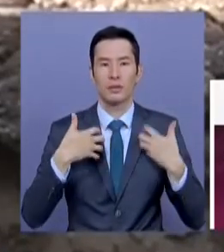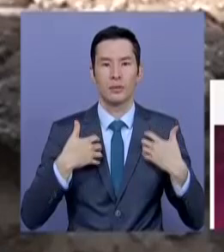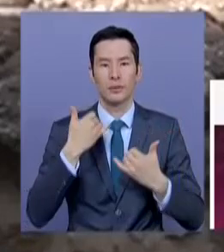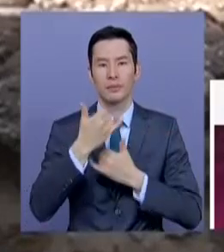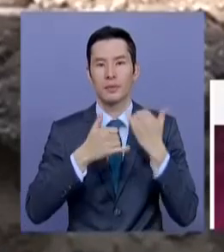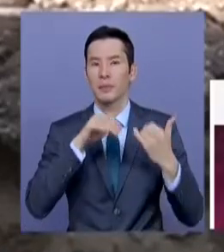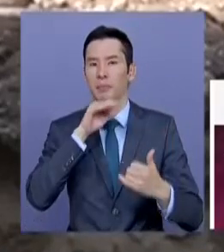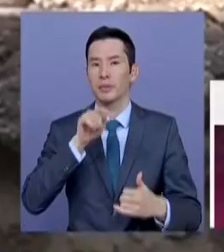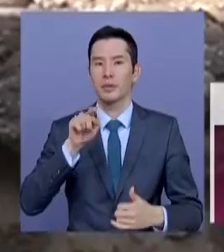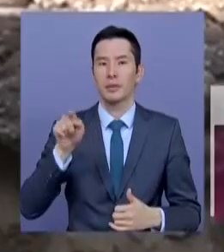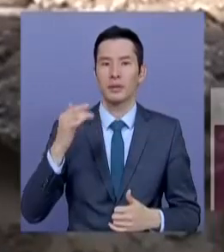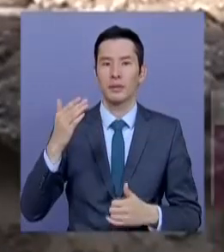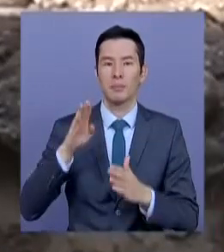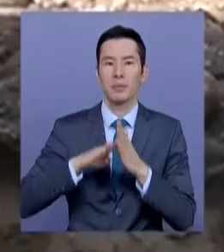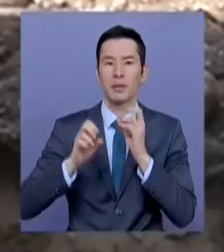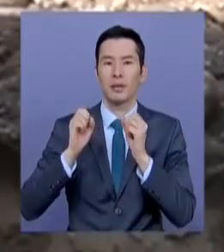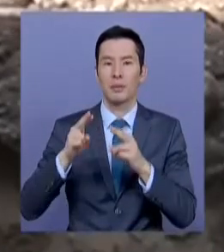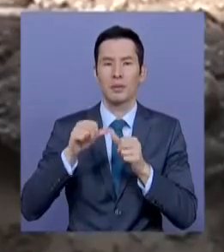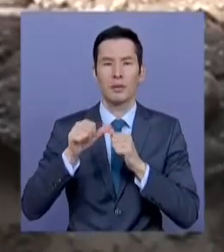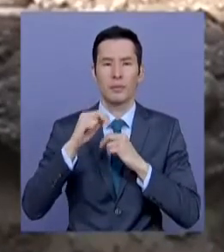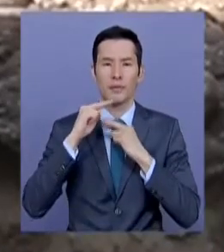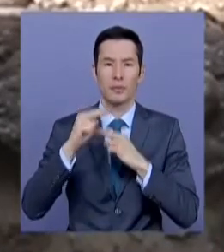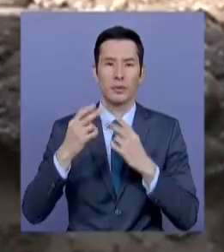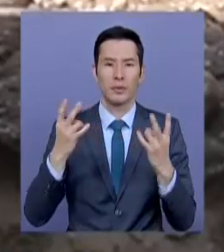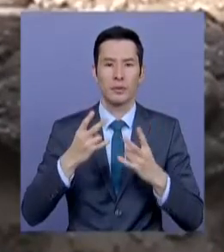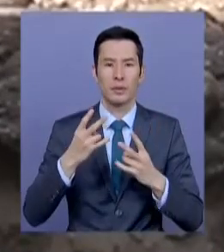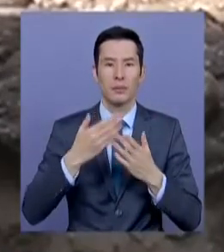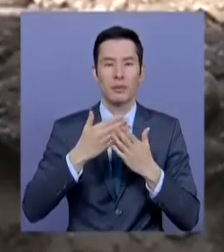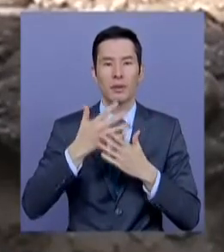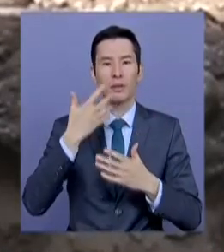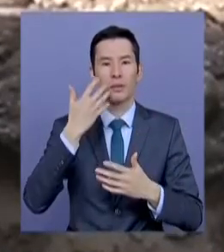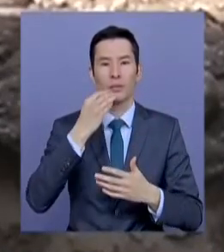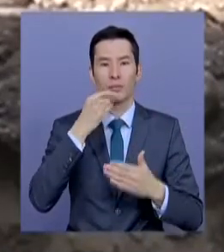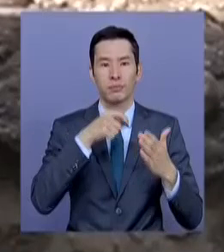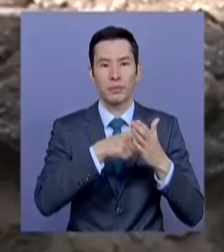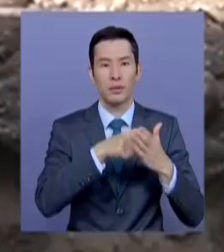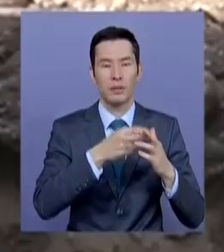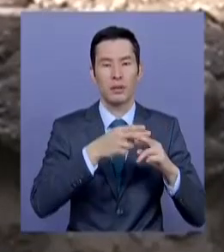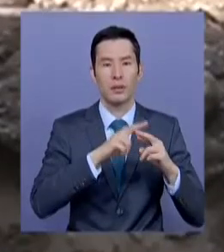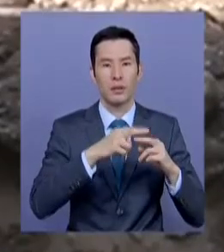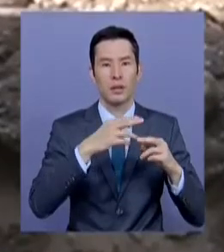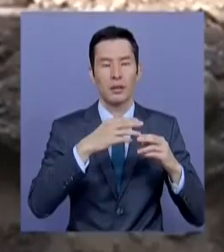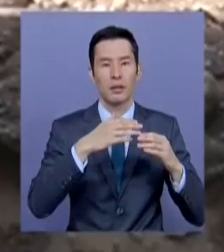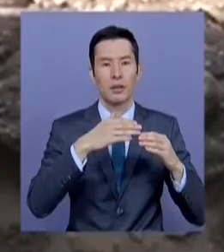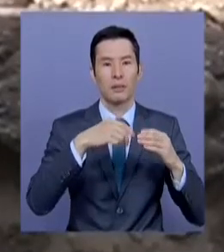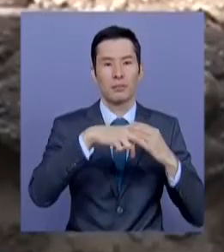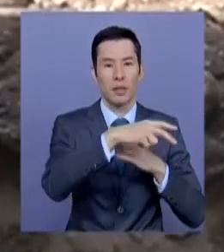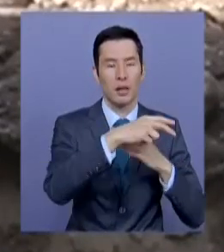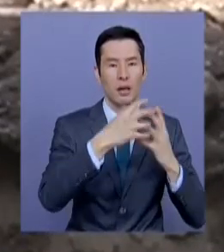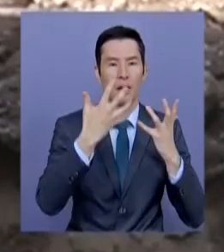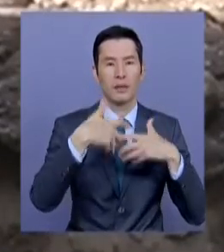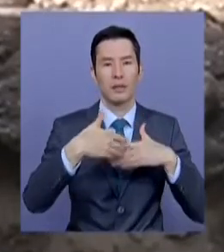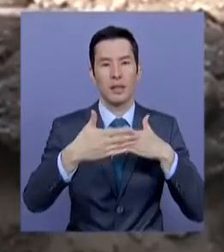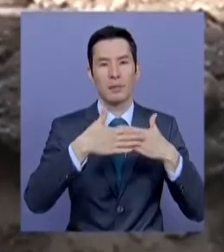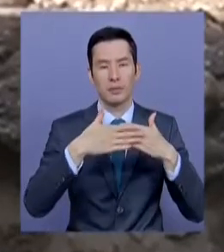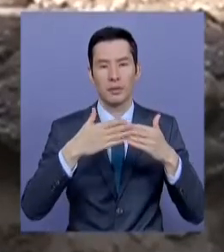көрсететін мамандардың қауіпсіздігіне баса назар аударылды. Мәселен, тамақ беретін кезде жануарлар сыртқа шығарылады. Олардың есіктері автоматты түрде ашылып жабылады.